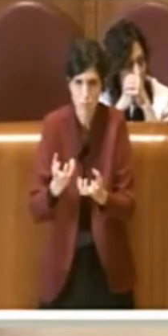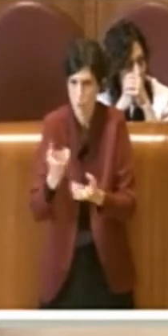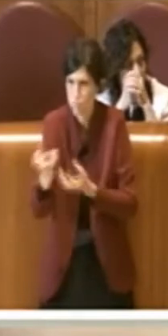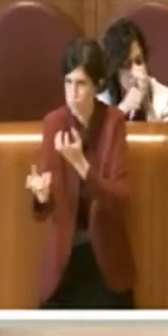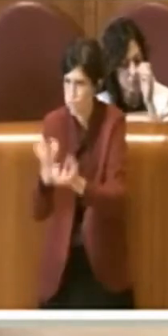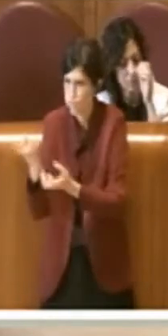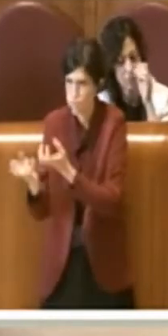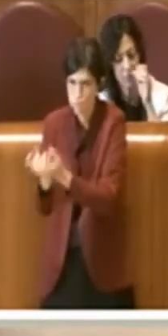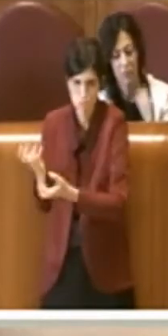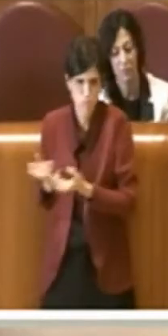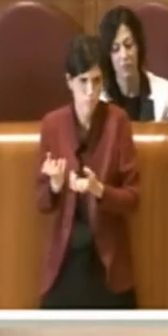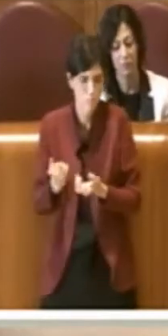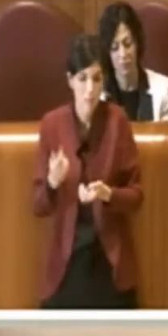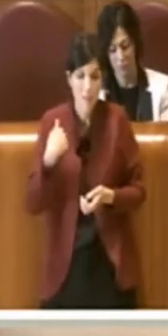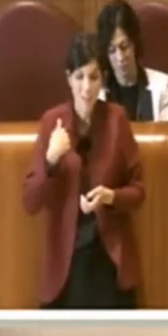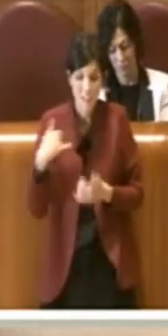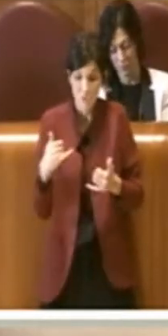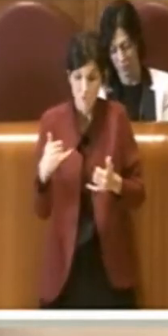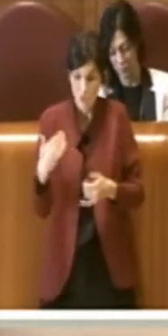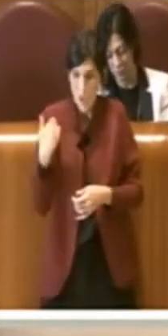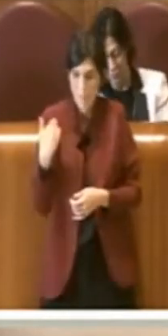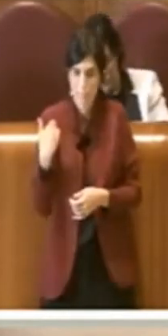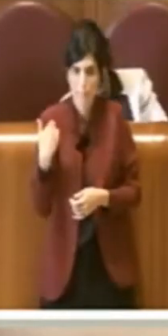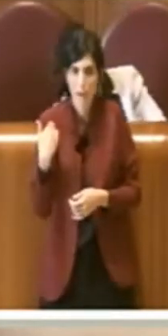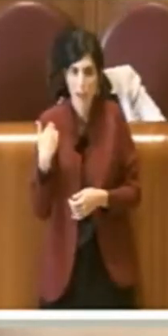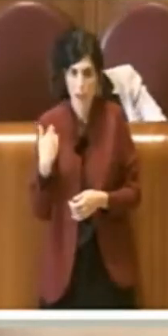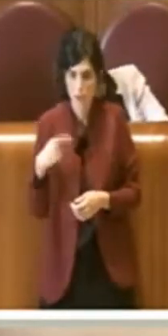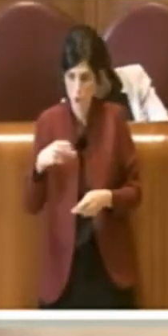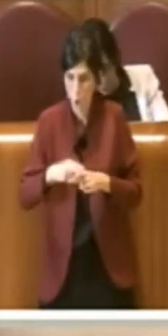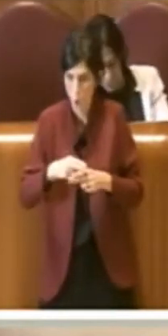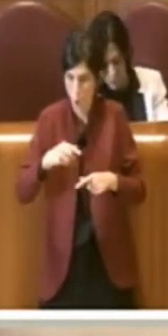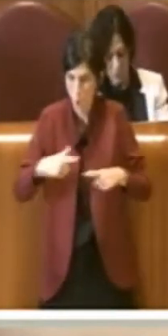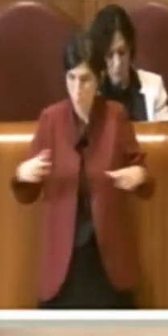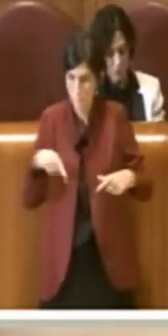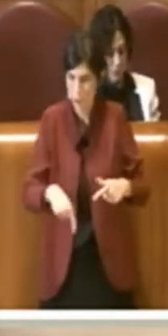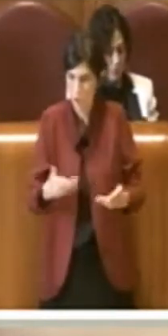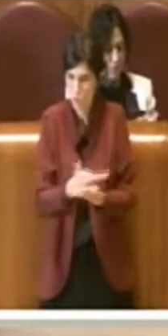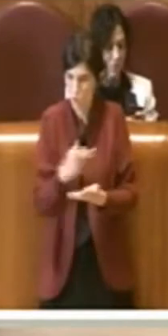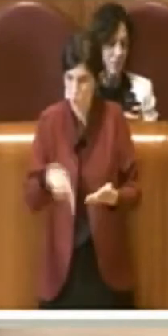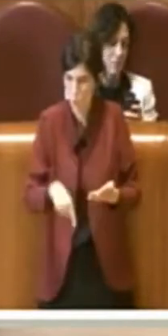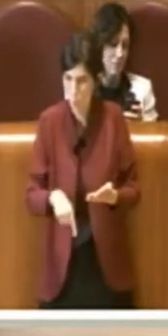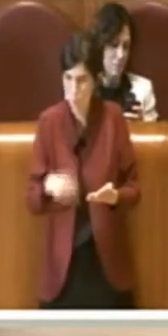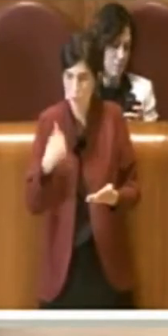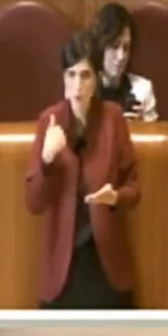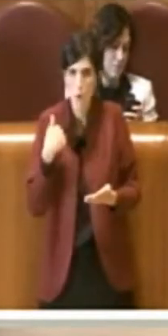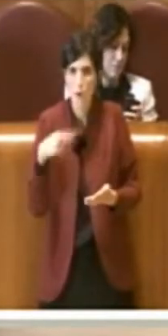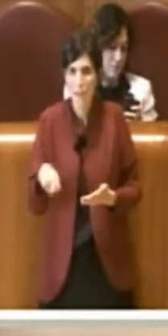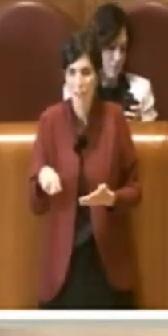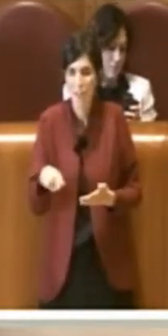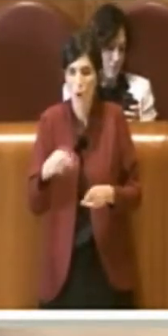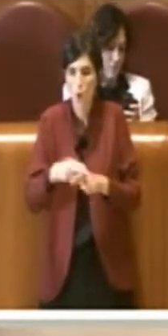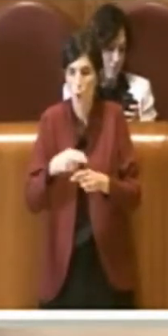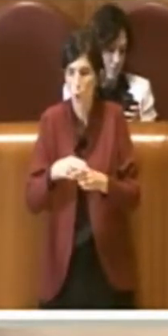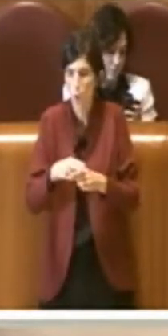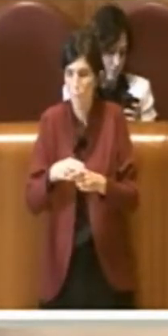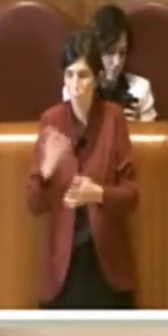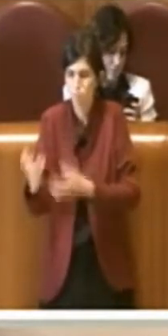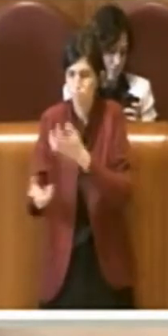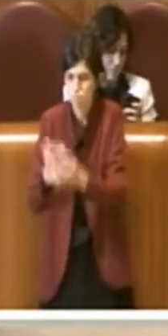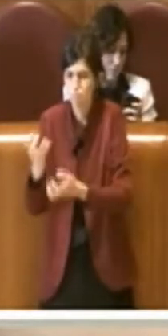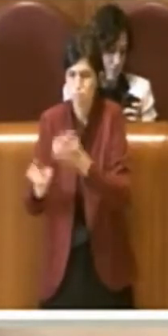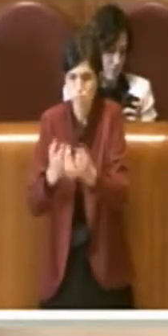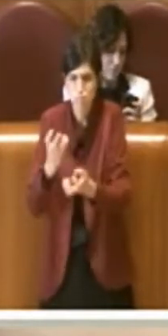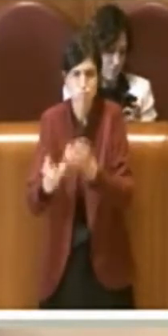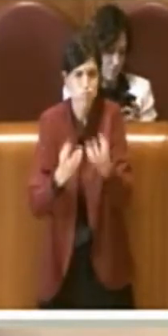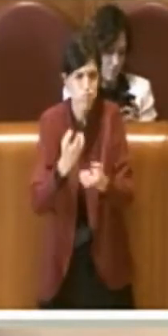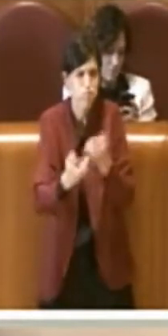che è capitato a noi a dicembre. Noi abbiamo un livello di incendio di cassonetti a Roma che non si era mai